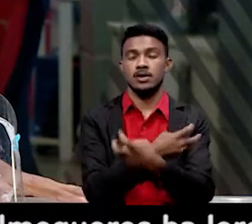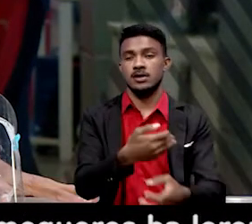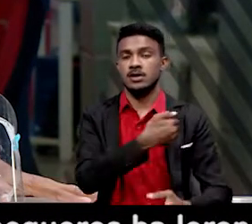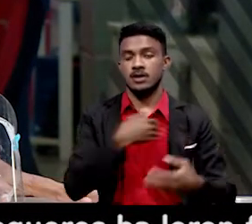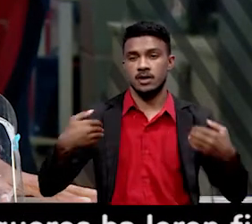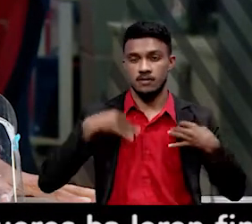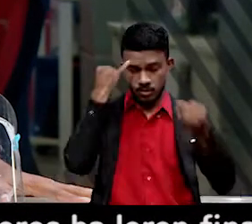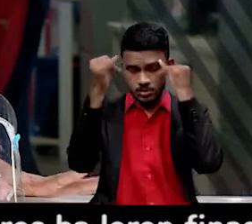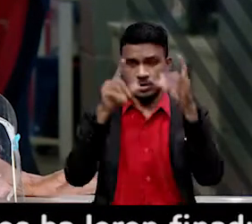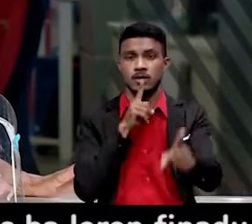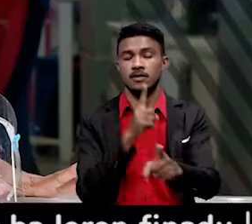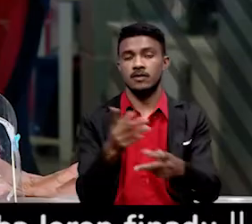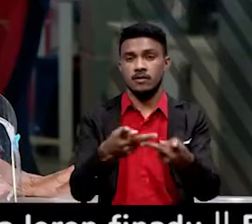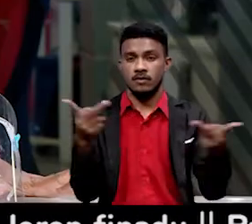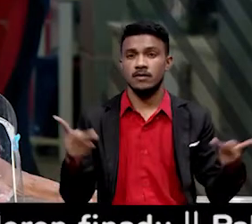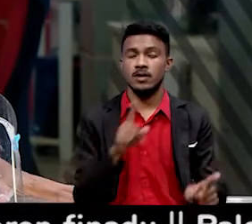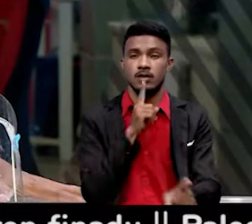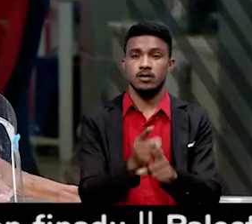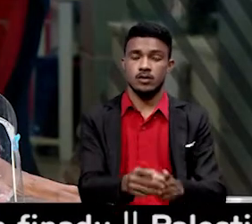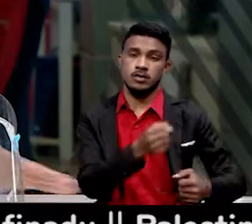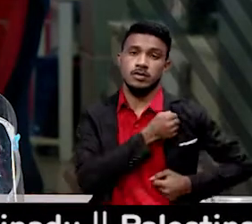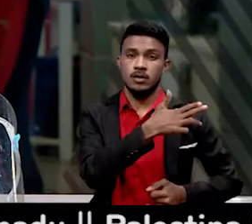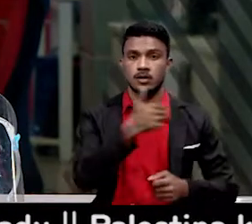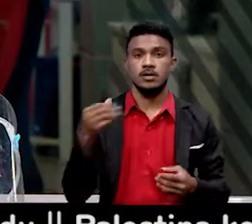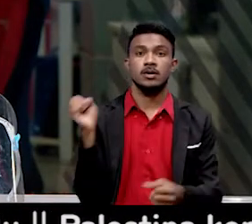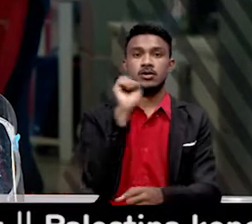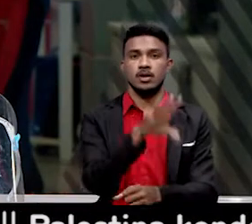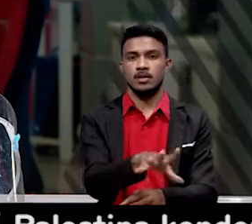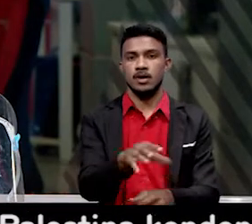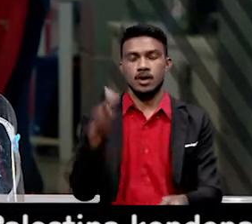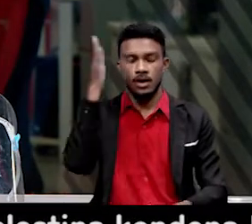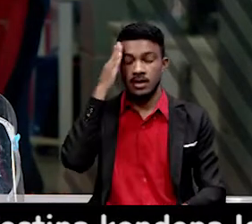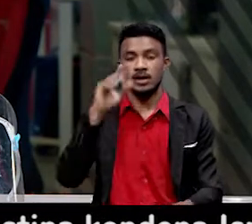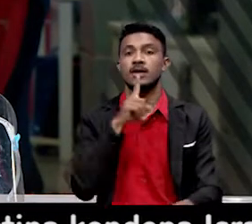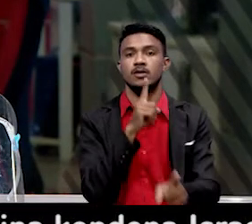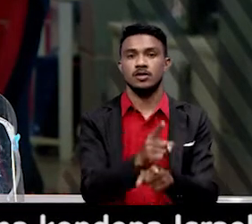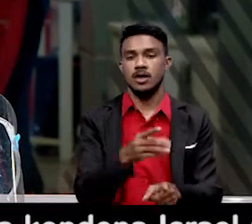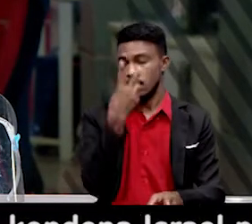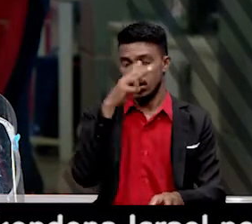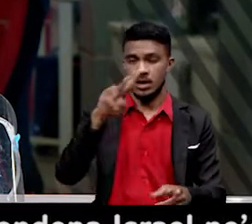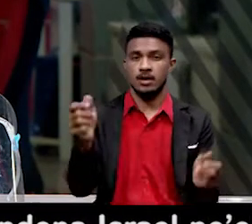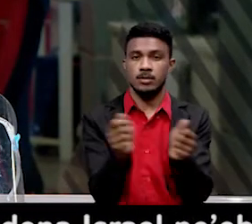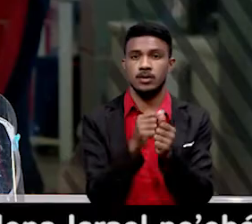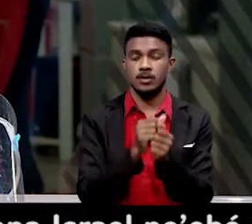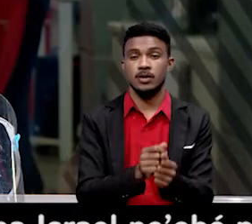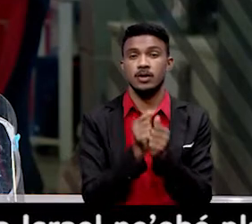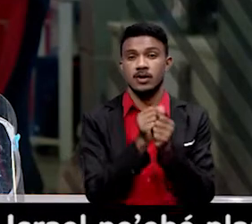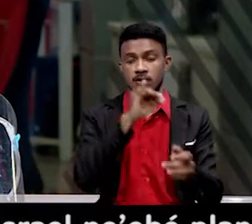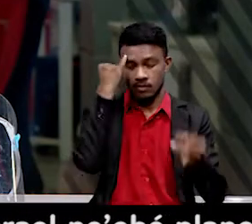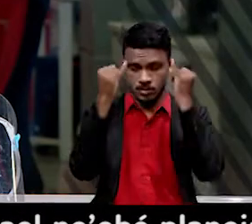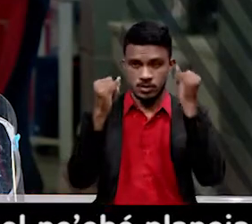claro, kona ba fatin loloj nebe militar Indonesia sira soeba. Ato tene klean kona ba assunto ne, dirme ta acompanha pacote informação nebe